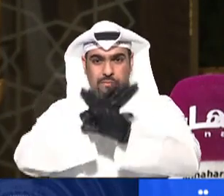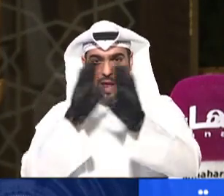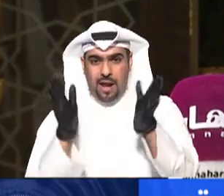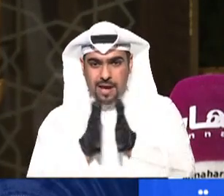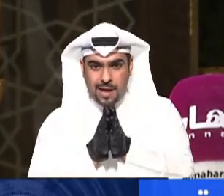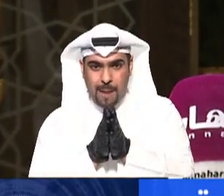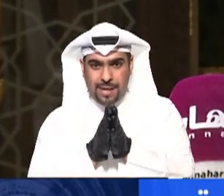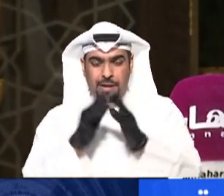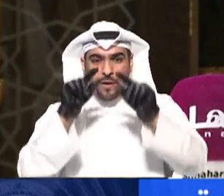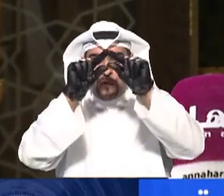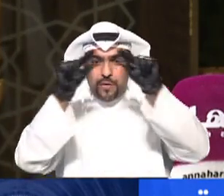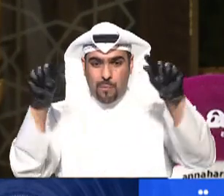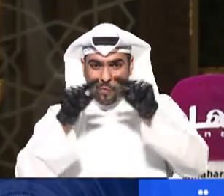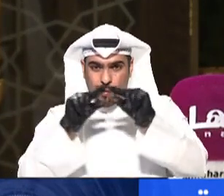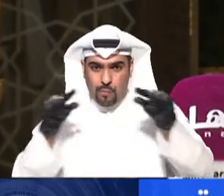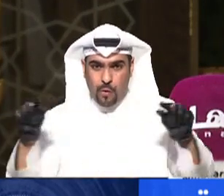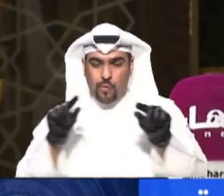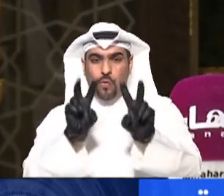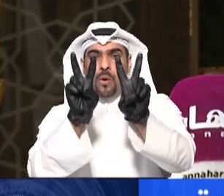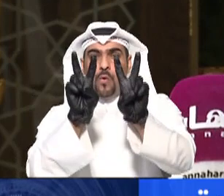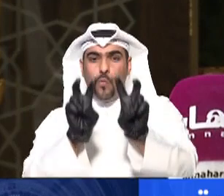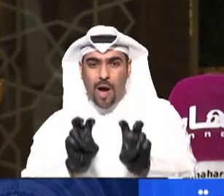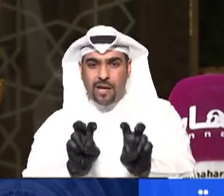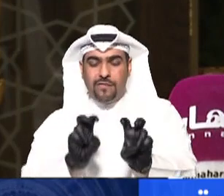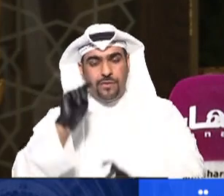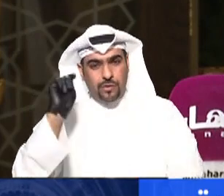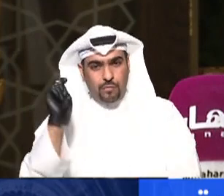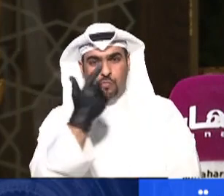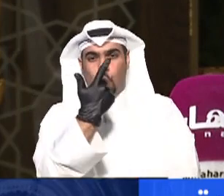وجه السرعة، منها بعض